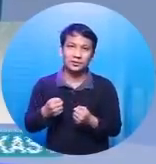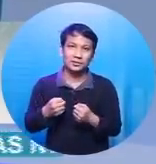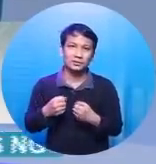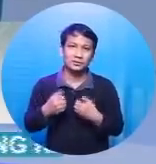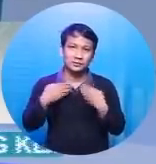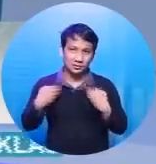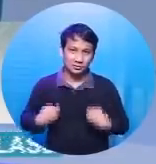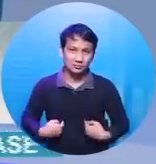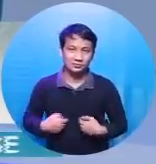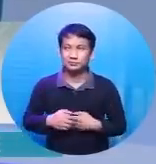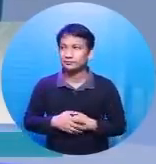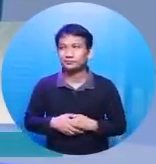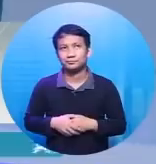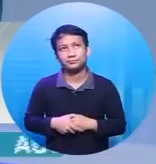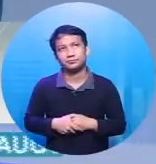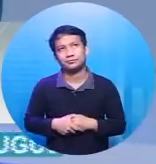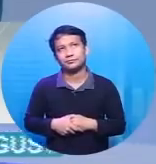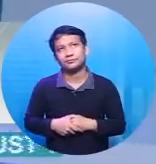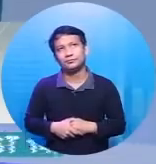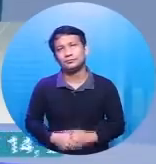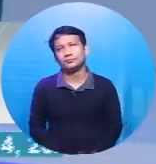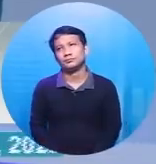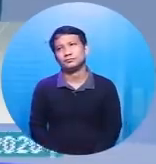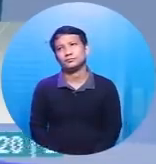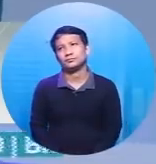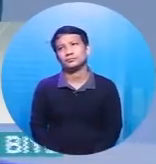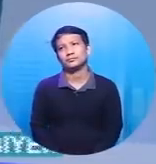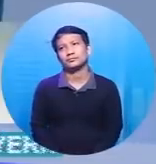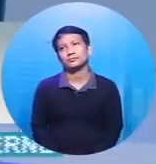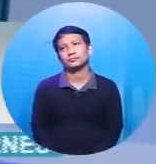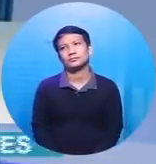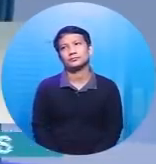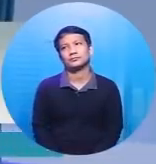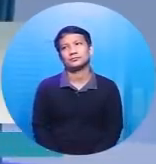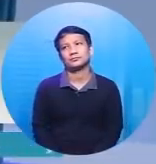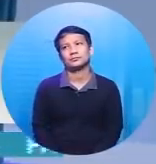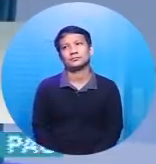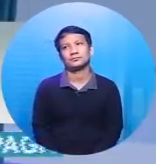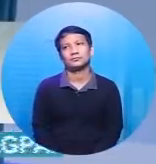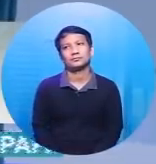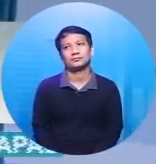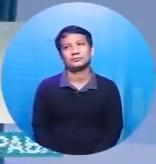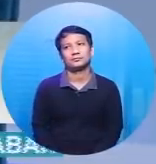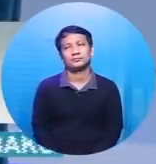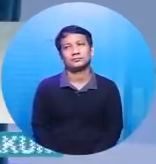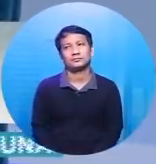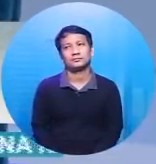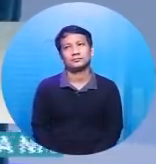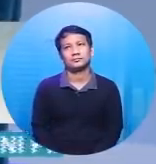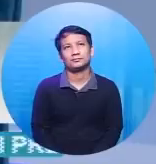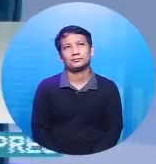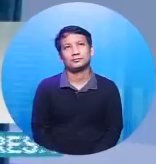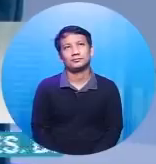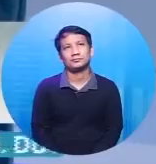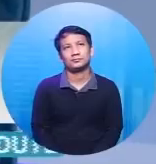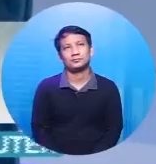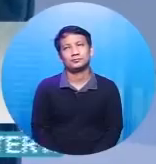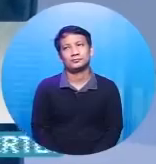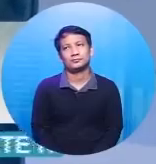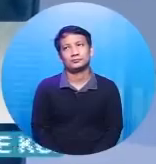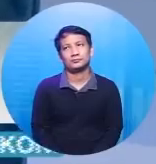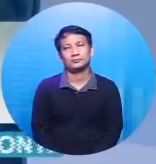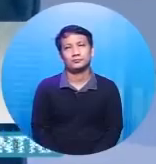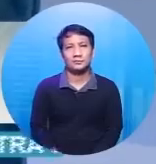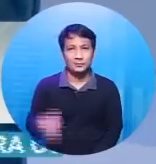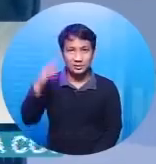system. Ay, naku, naku, naku. Madadagdag to. Naku. Asa ka man!